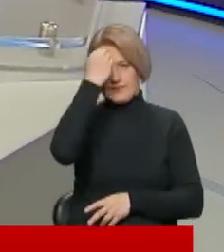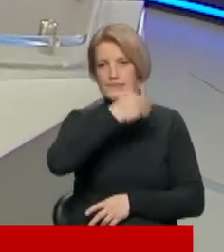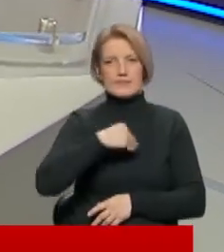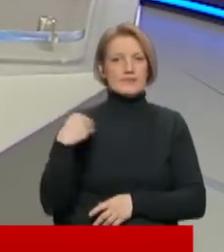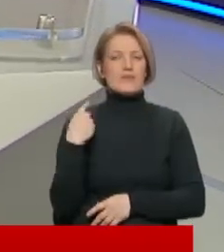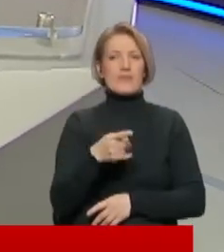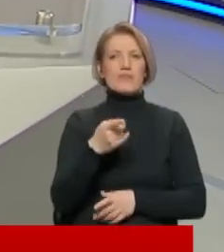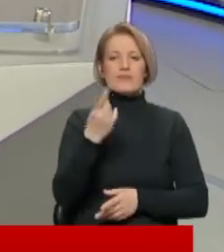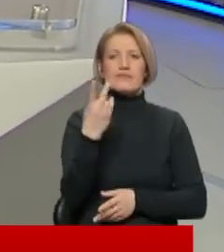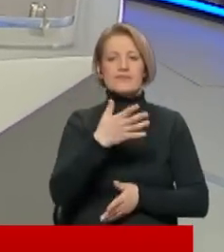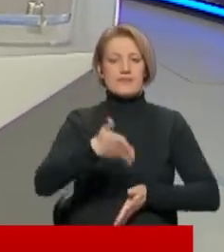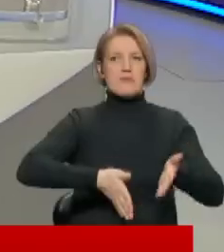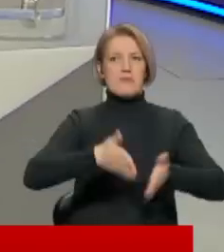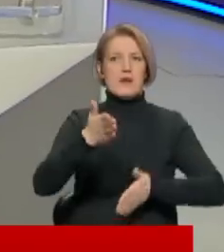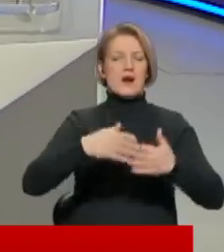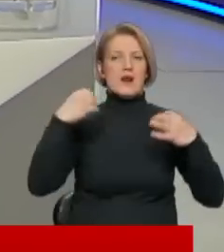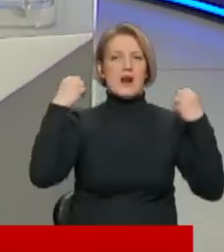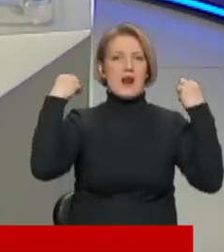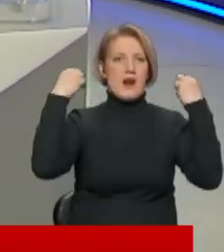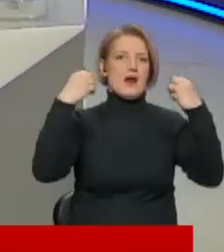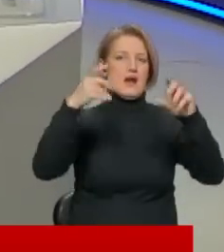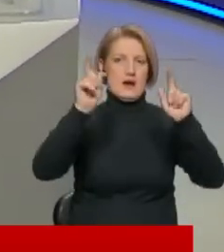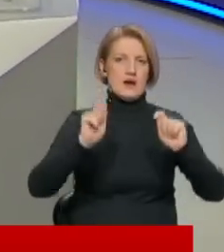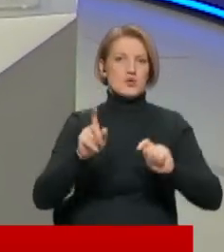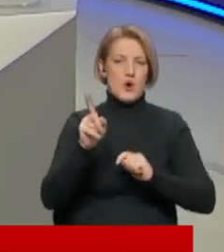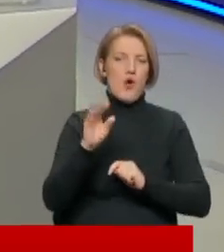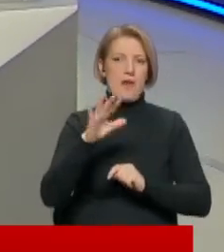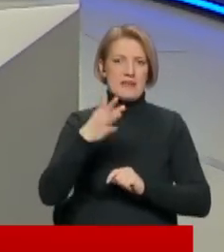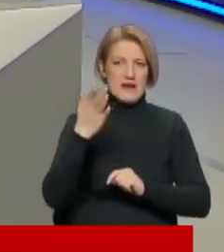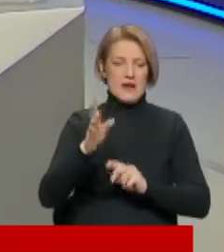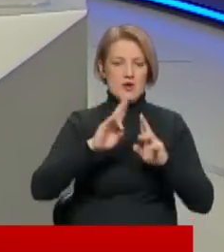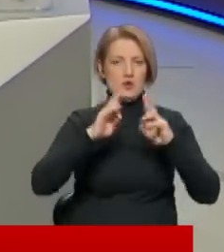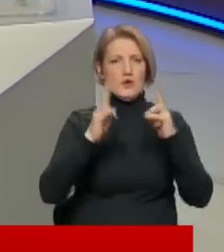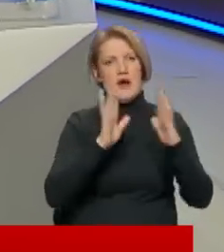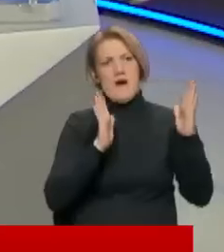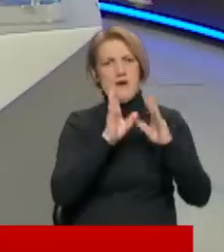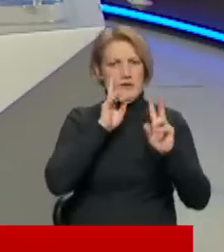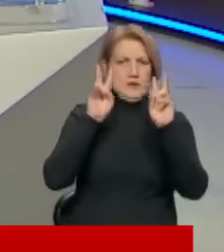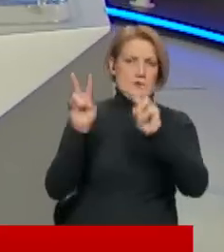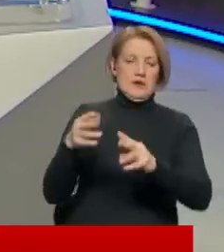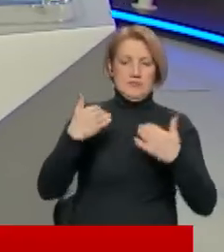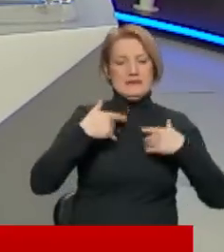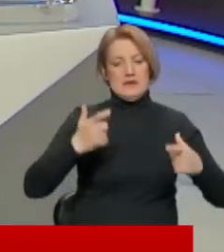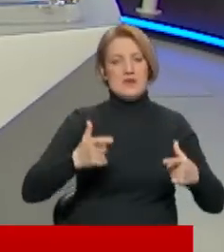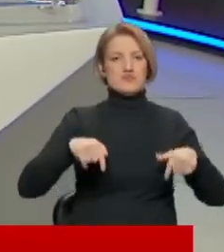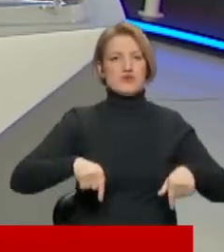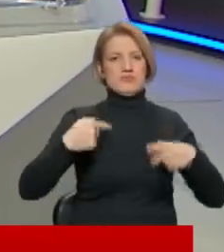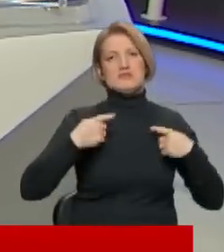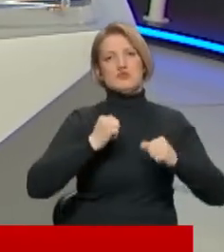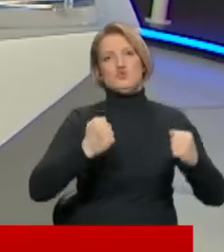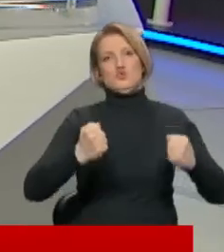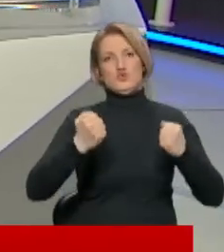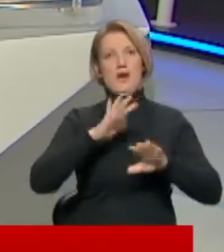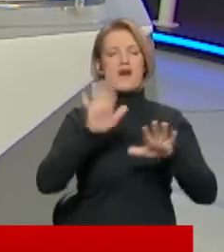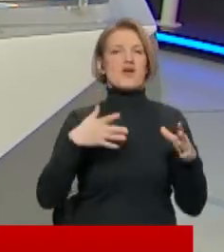ya da birkaç mahalleyi böyle görüntülüyor olabilirler Hani dünyaya karşıda Biz yerimizdeyiz biz güçlüyüz